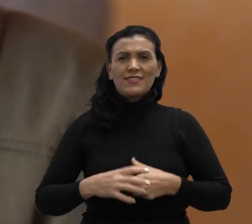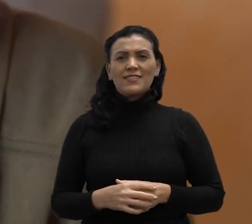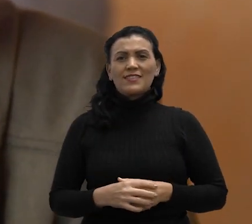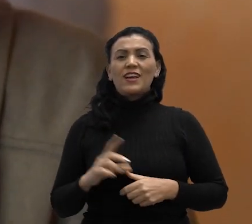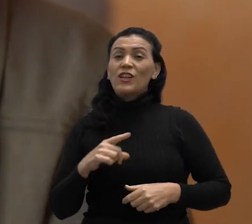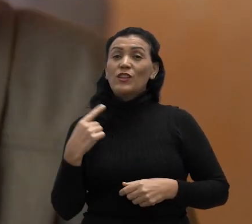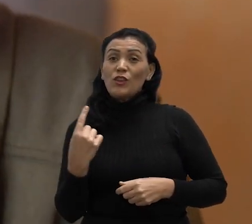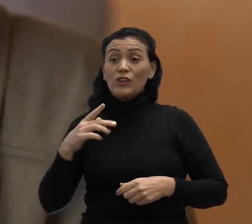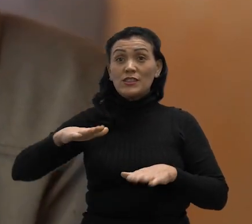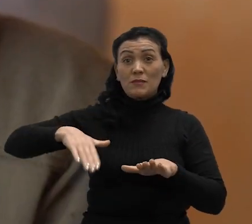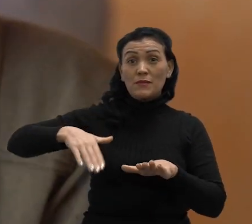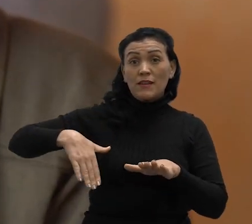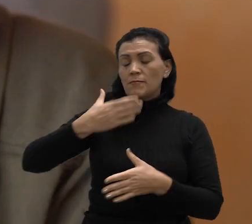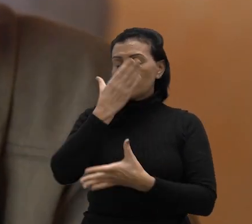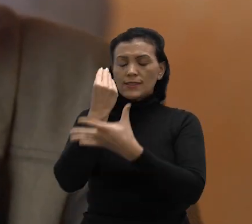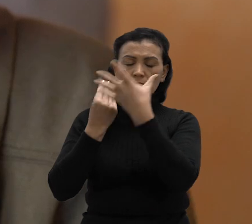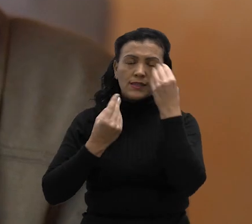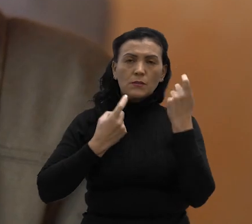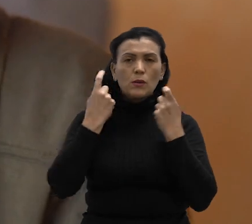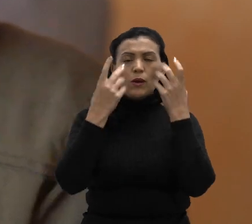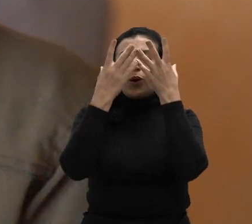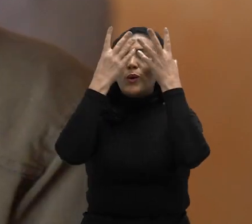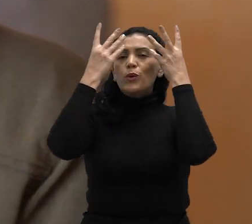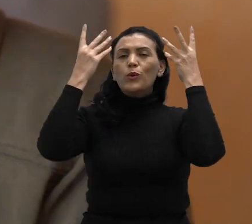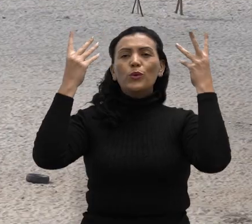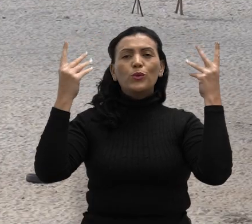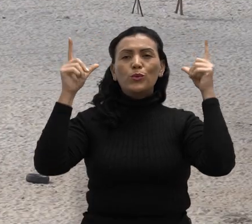على البحر هيك نغير من الهم تبعنا، نغير الجو.